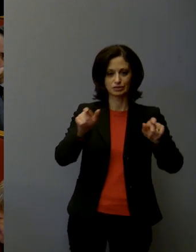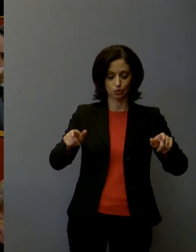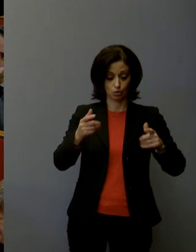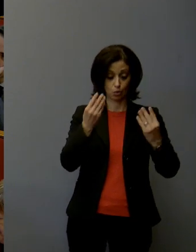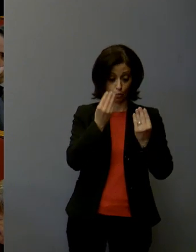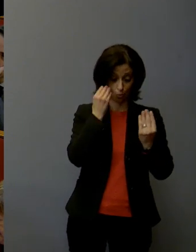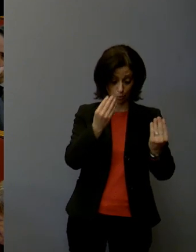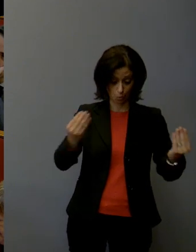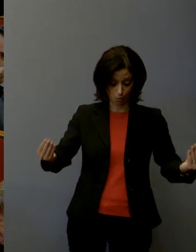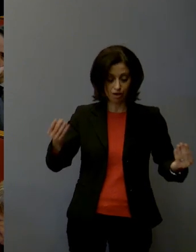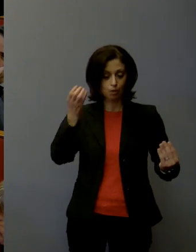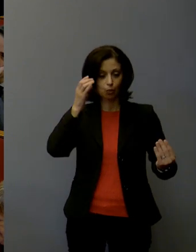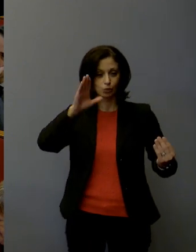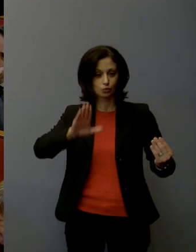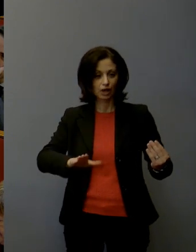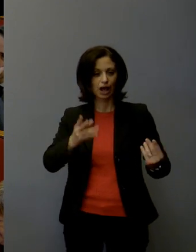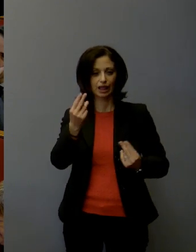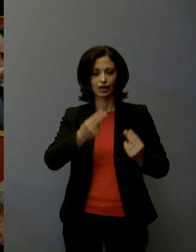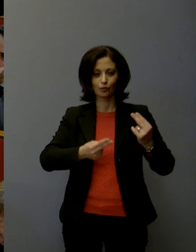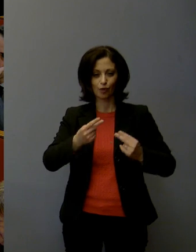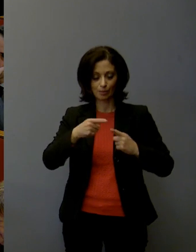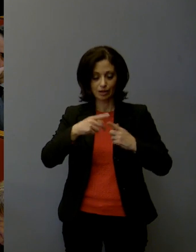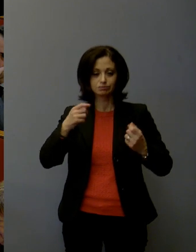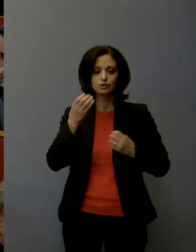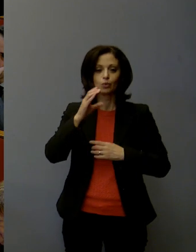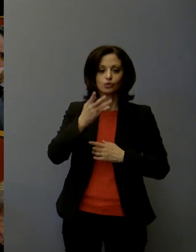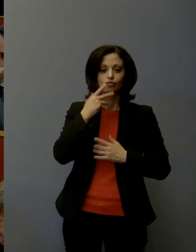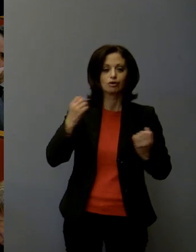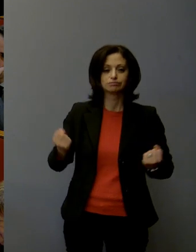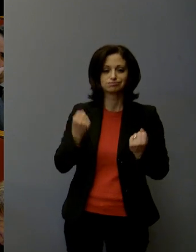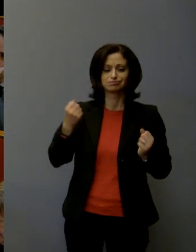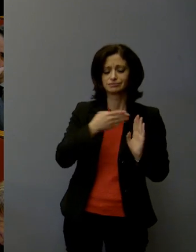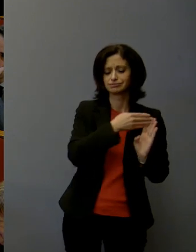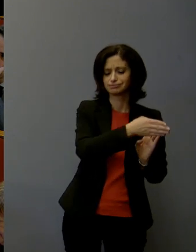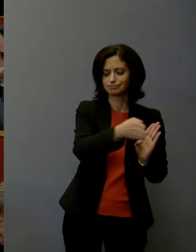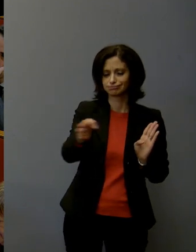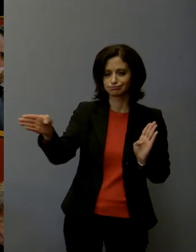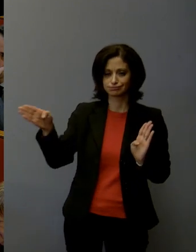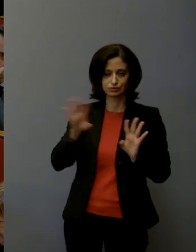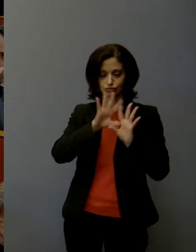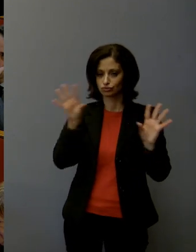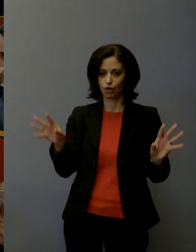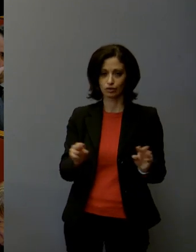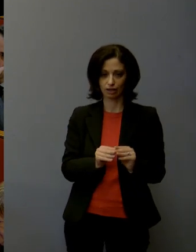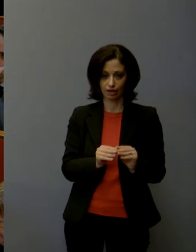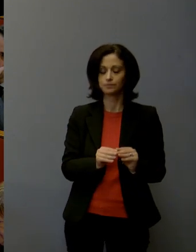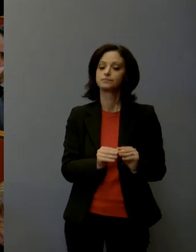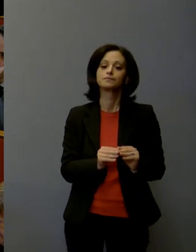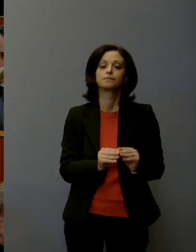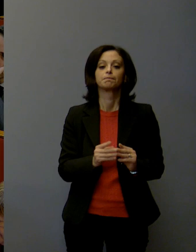economiche per Promuovere la cultura a 360 gradi l'esempio